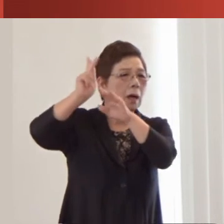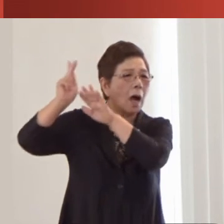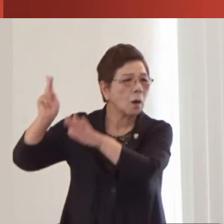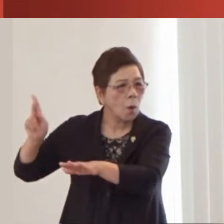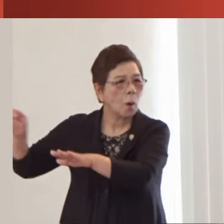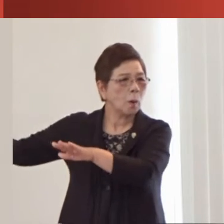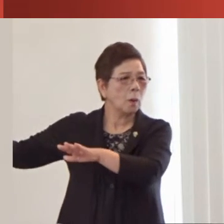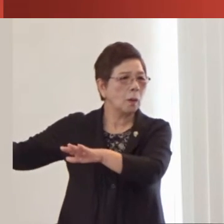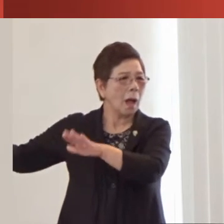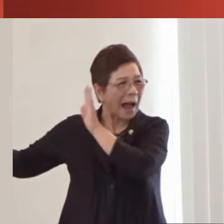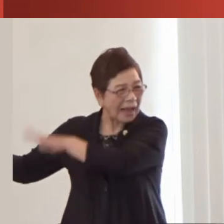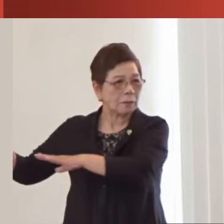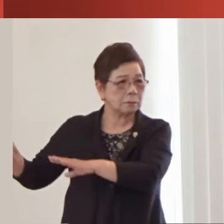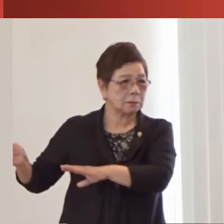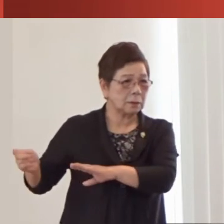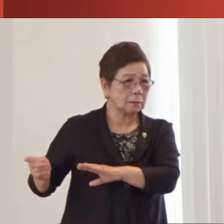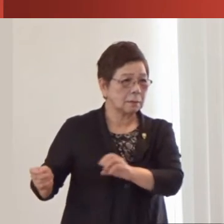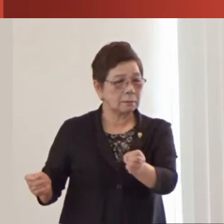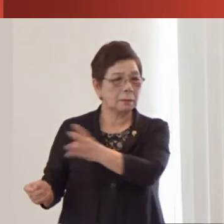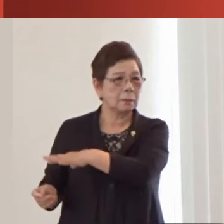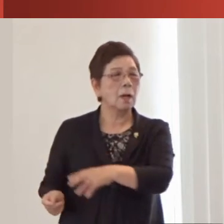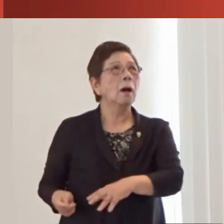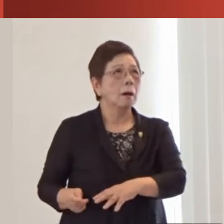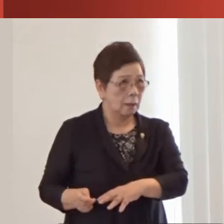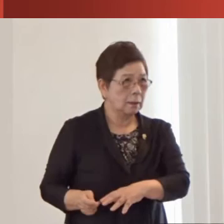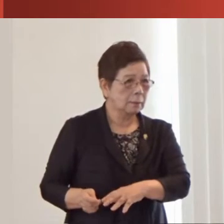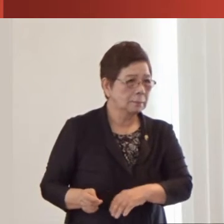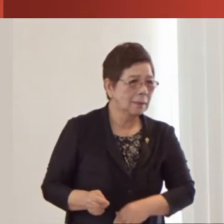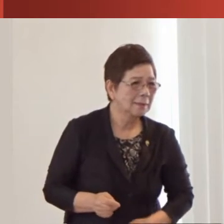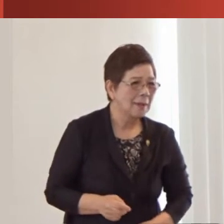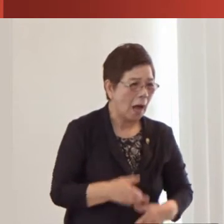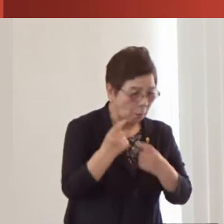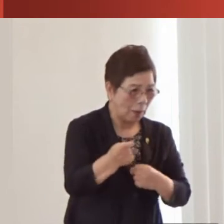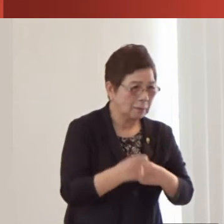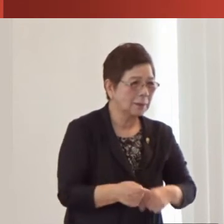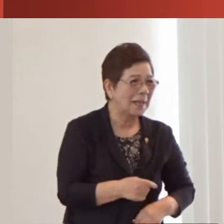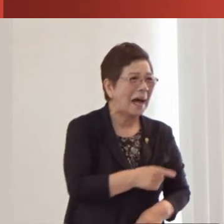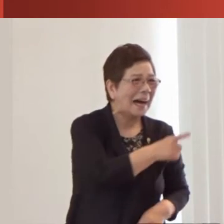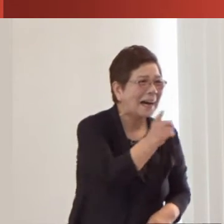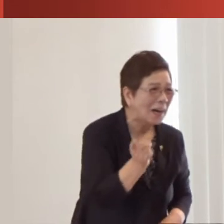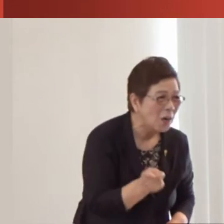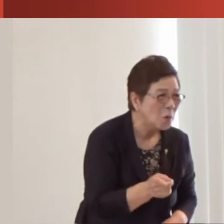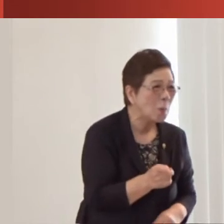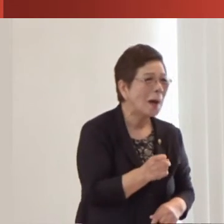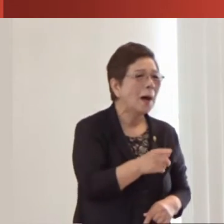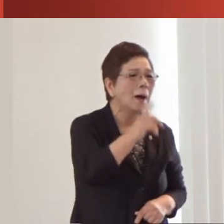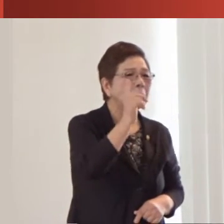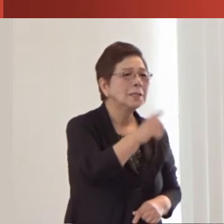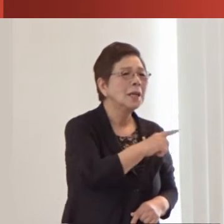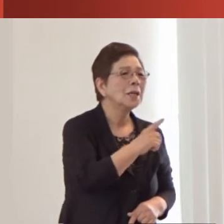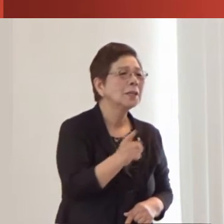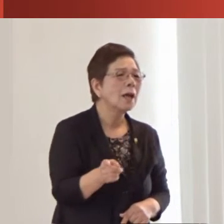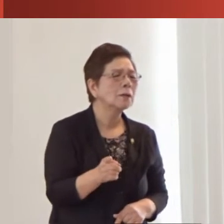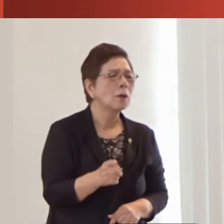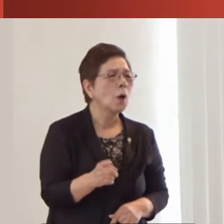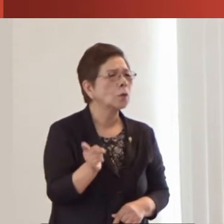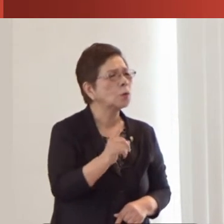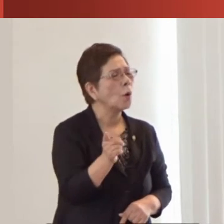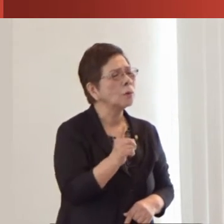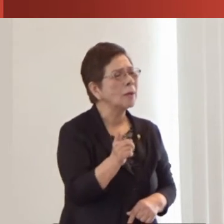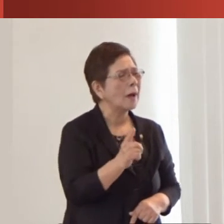我が子であるということはですよ、人間の親でさえ我が子は大切にするんですから、どうしようもないようなの